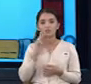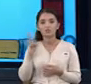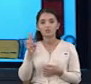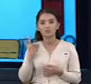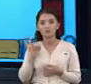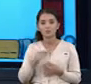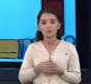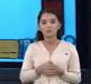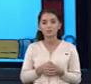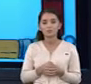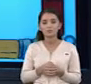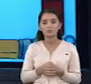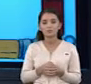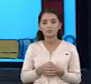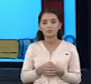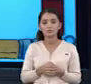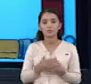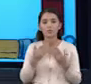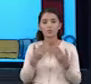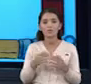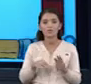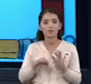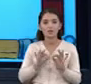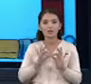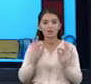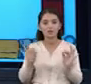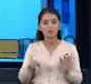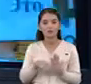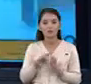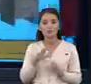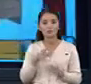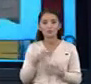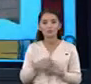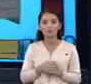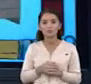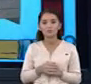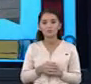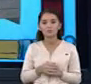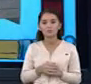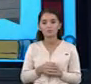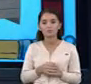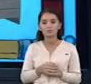Девочка, девочки. У вас хорошо получается.